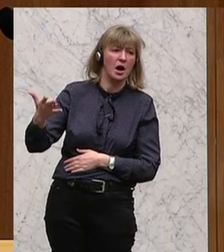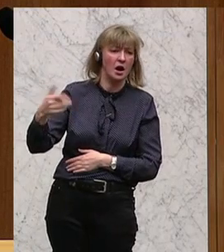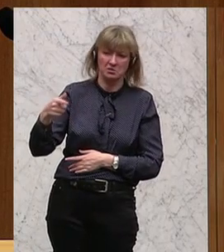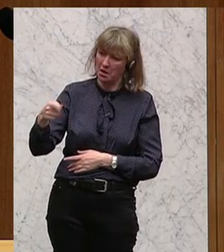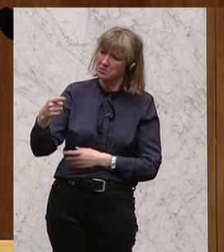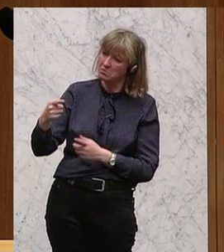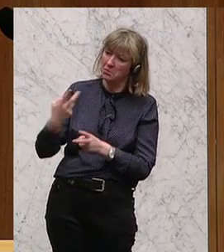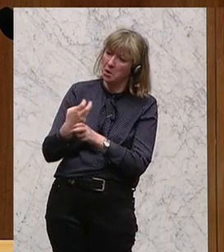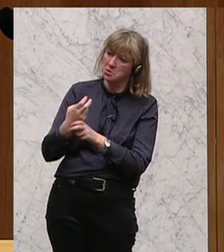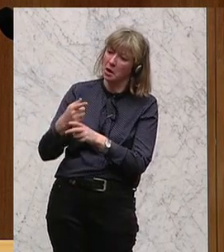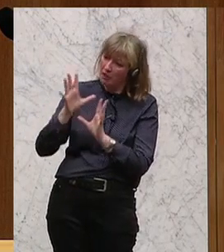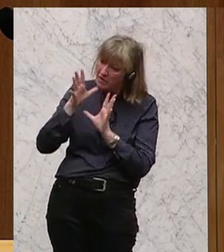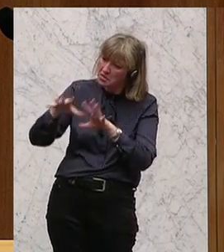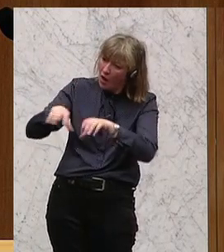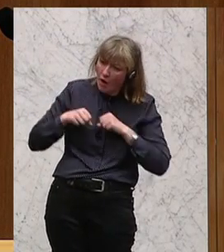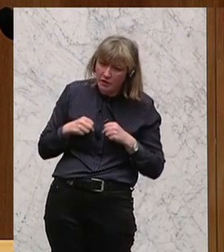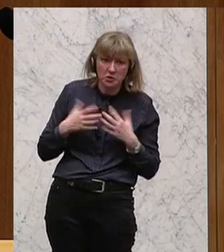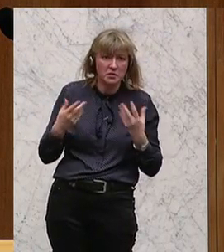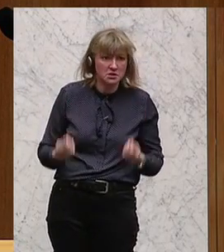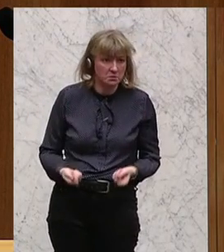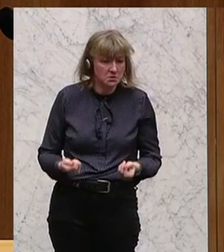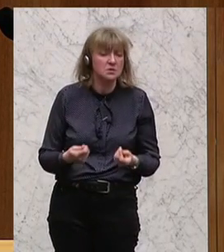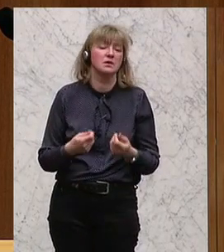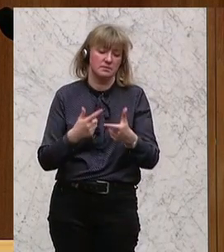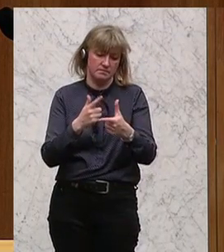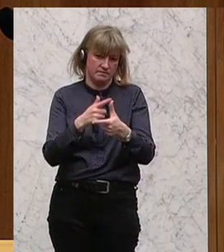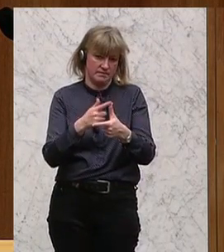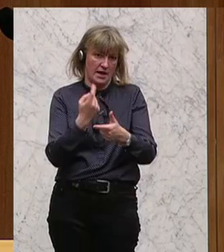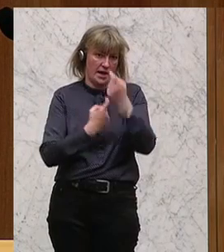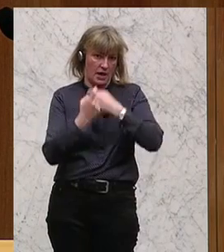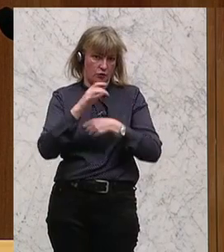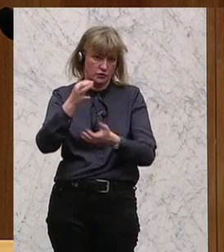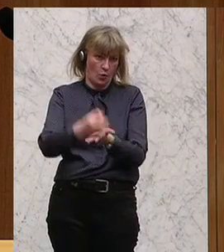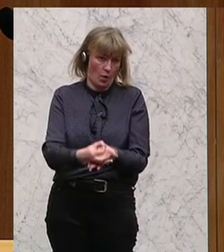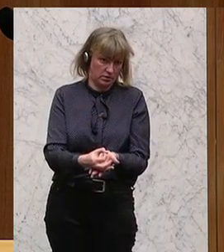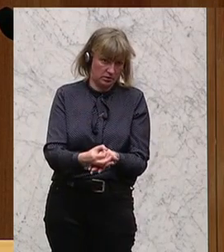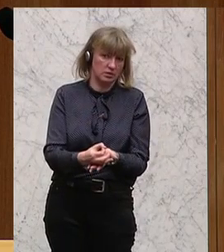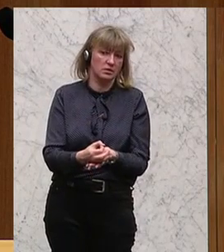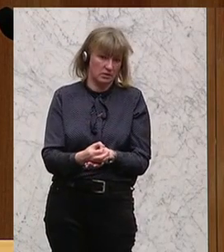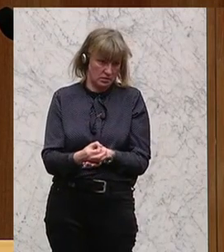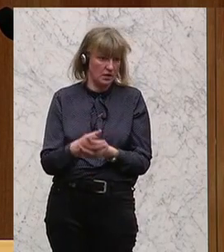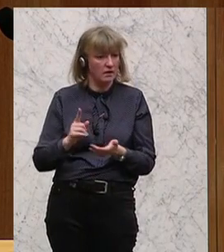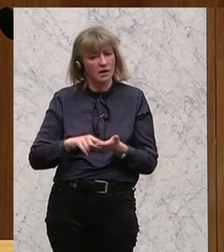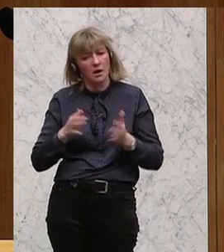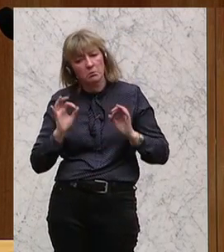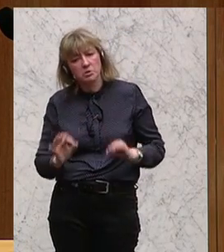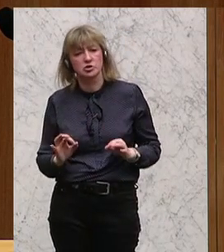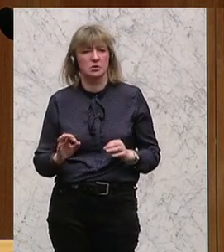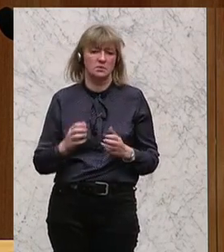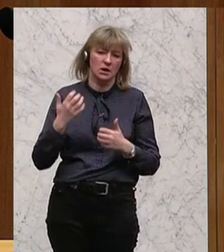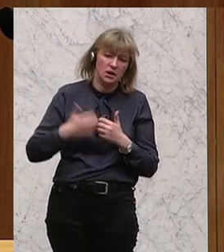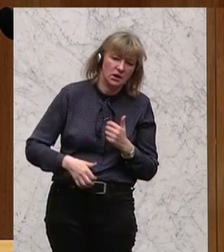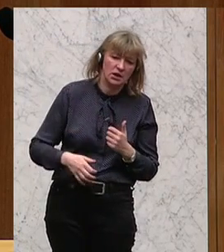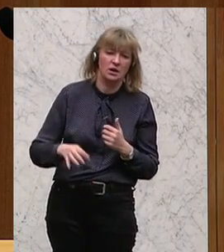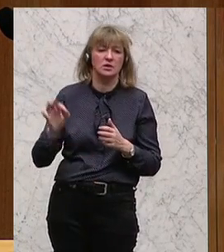in Österreich sozusagen aufgenommen wird? Es gibt zwei Möglichkeiten. Das eine ist der Herkunftsort, in dem man eben aus bestimmten sozusagen Kriegs-